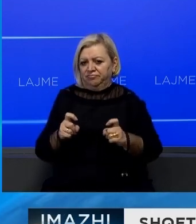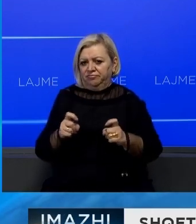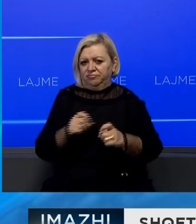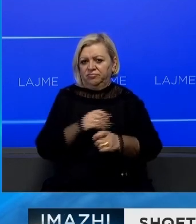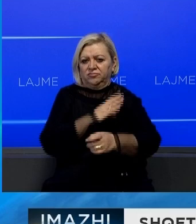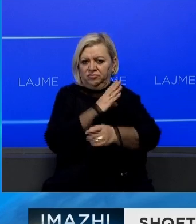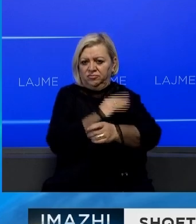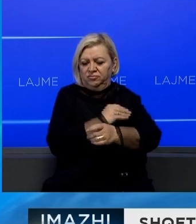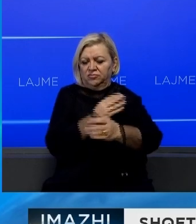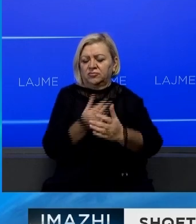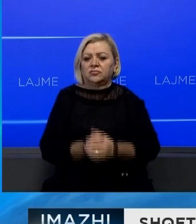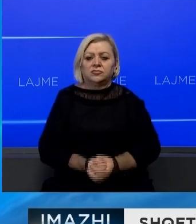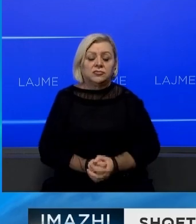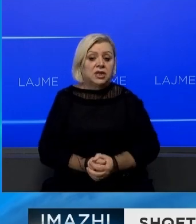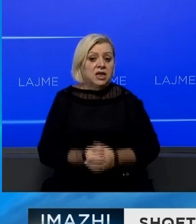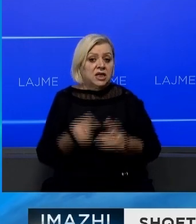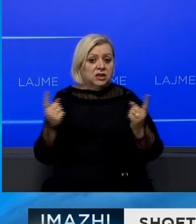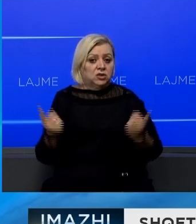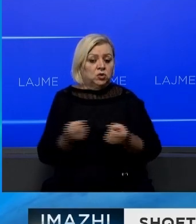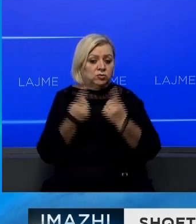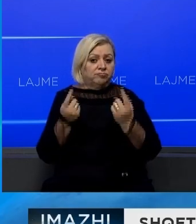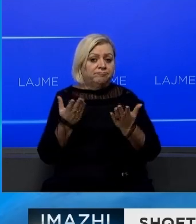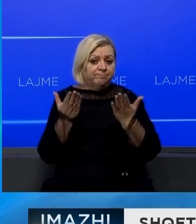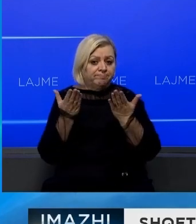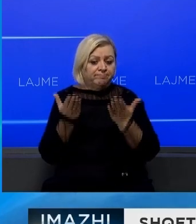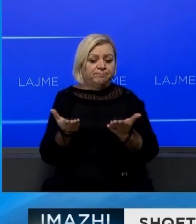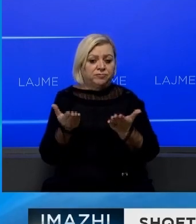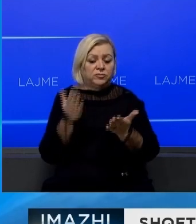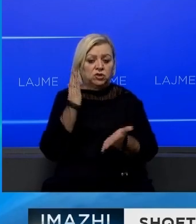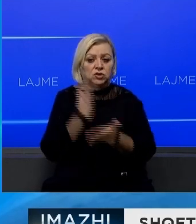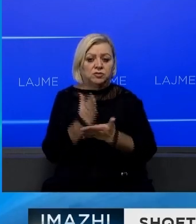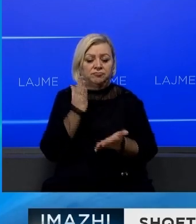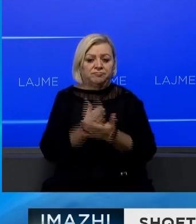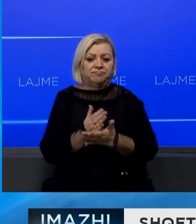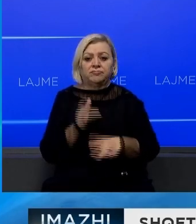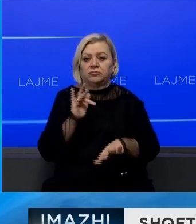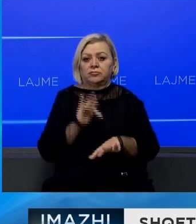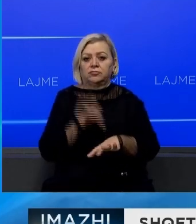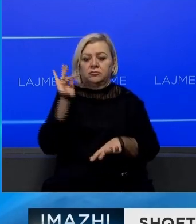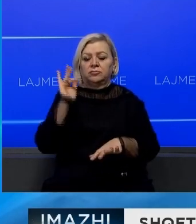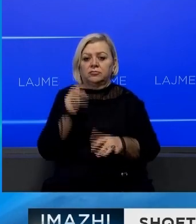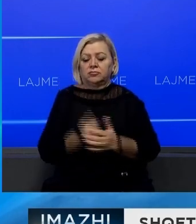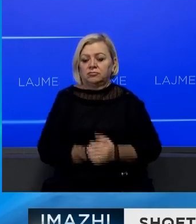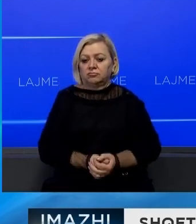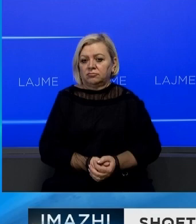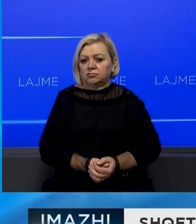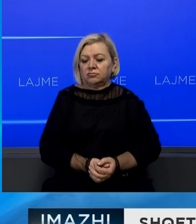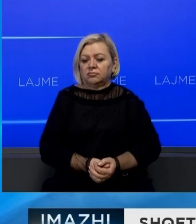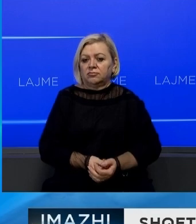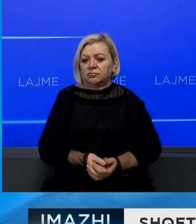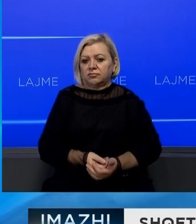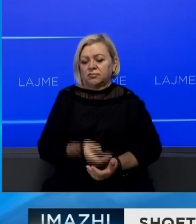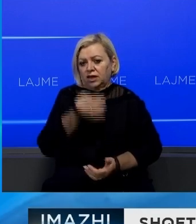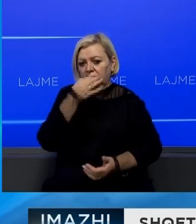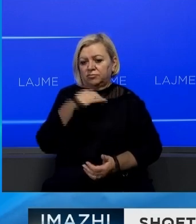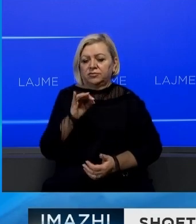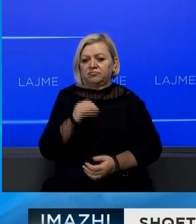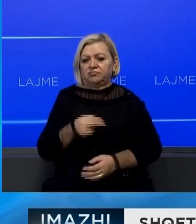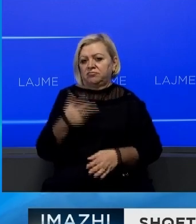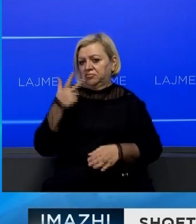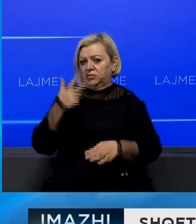dyta gjendja klinike e tyne, gjithmonë është më e prekur, pra ndaj është mirë të mbulohen edhe me një booster